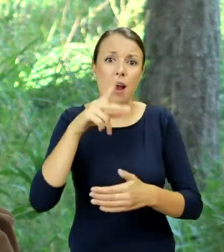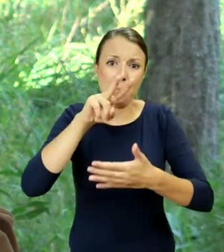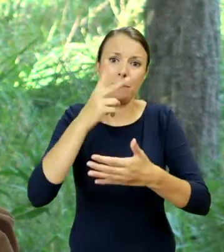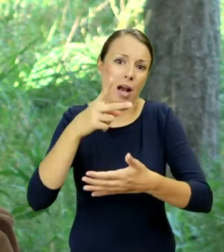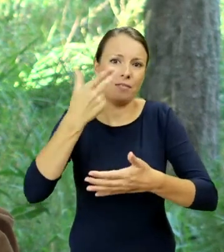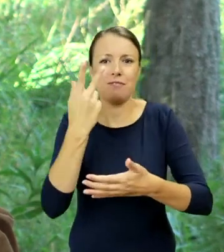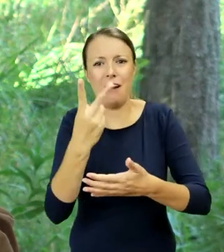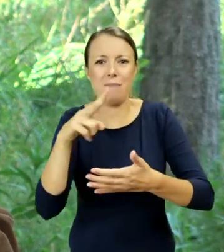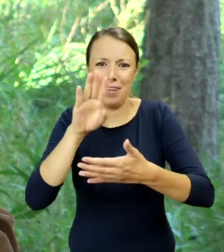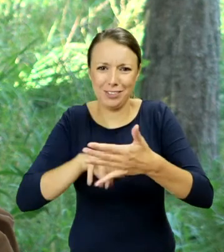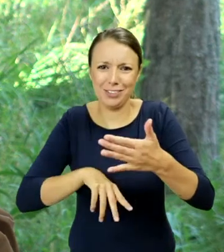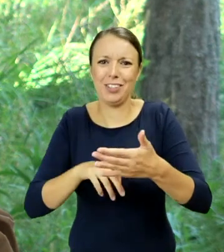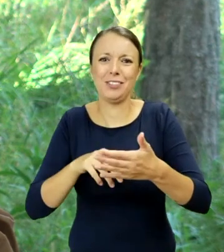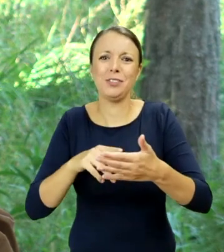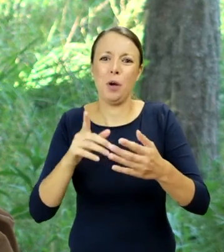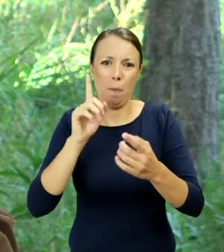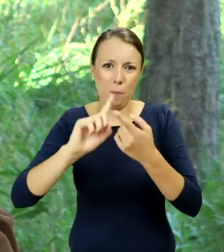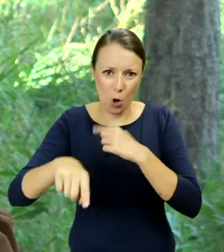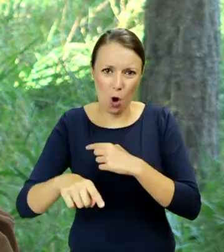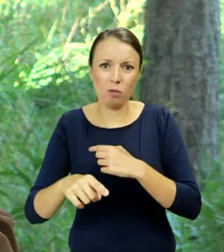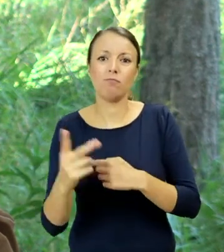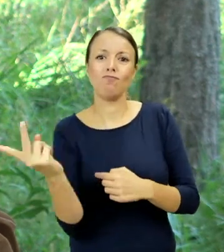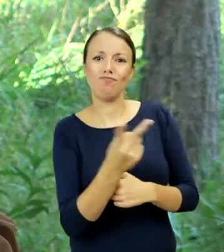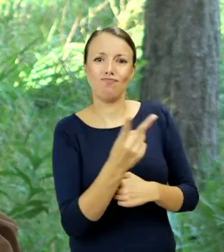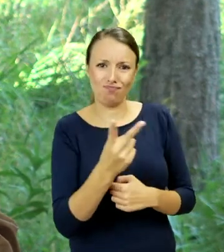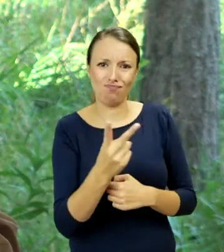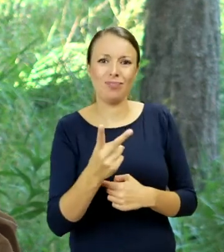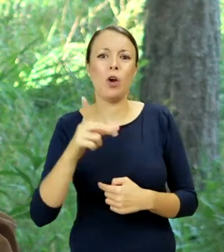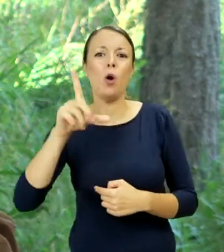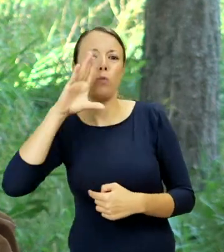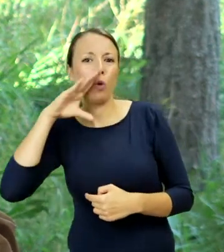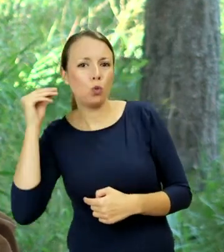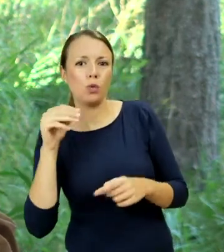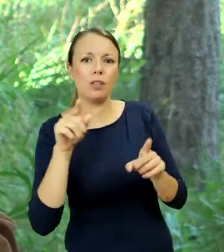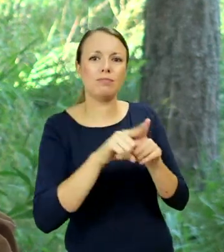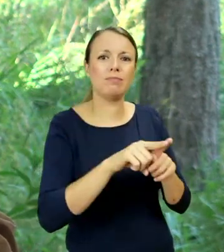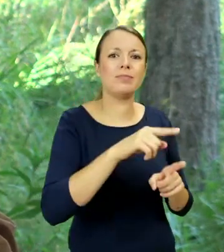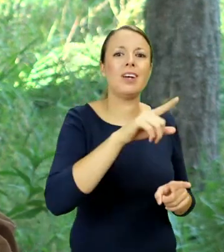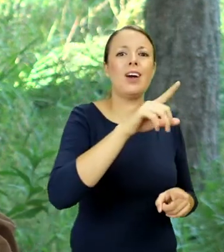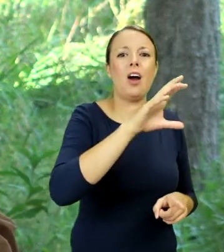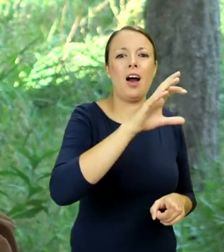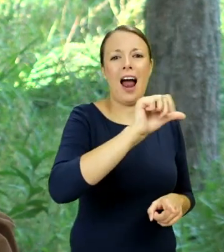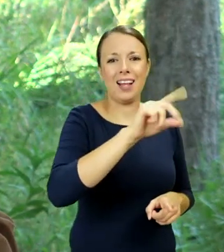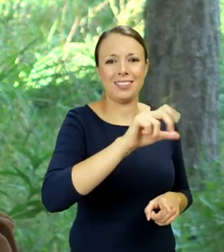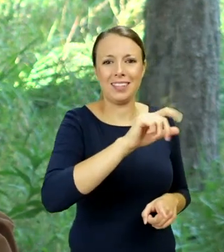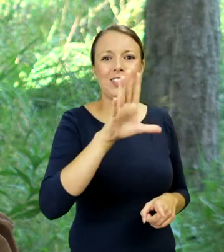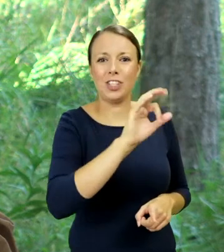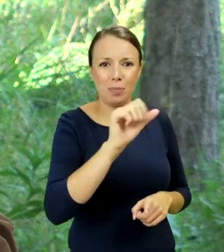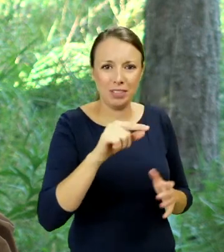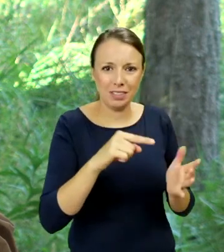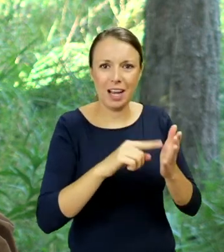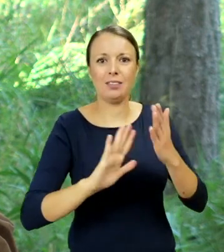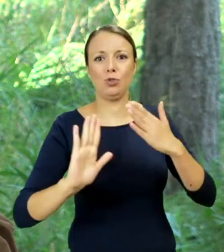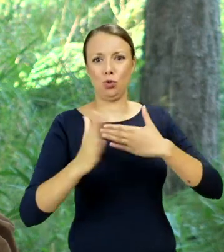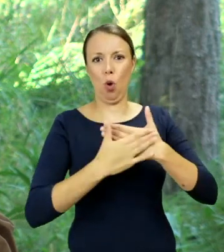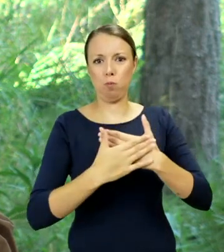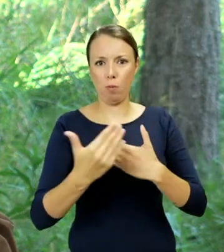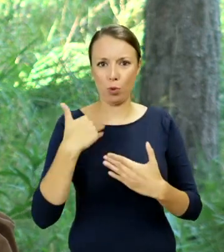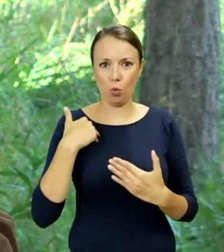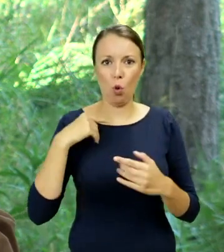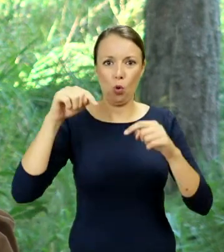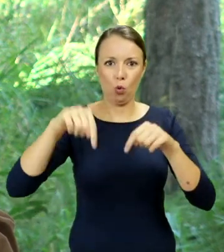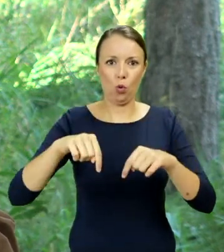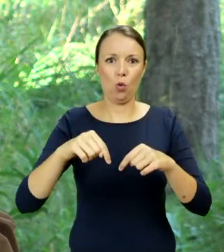wzięli ślub w kaplicy w Łazienkach. Ja tutaj Państwu chciałam pokazać niezwykle cenny eksponat, który również znajduje